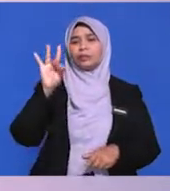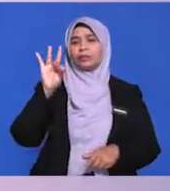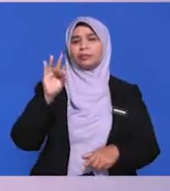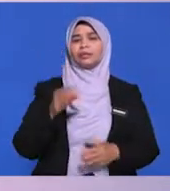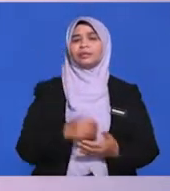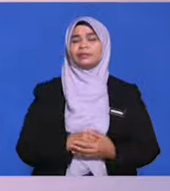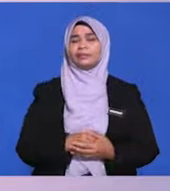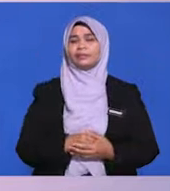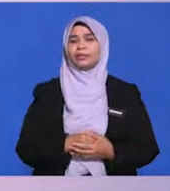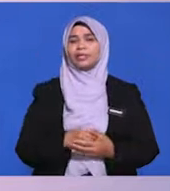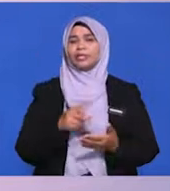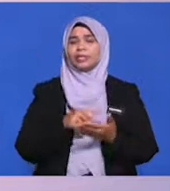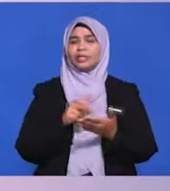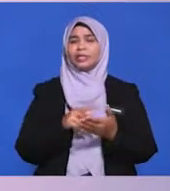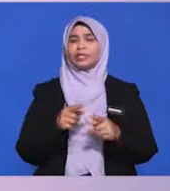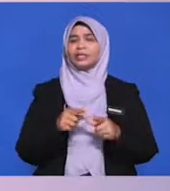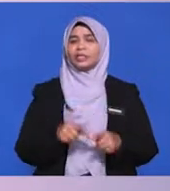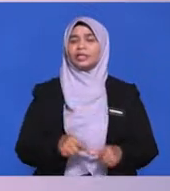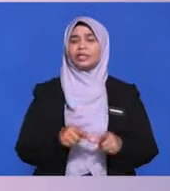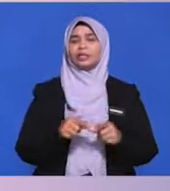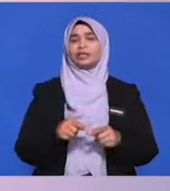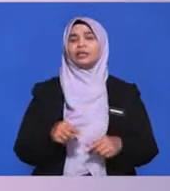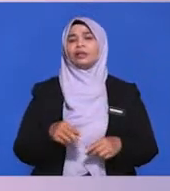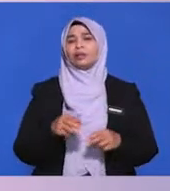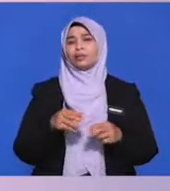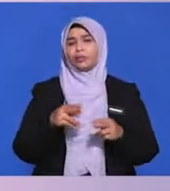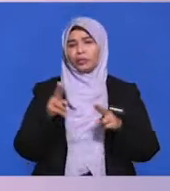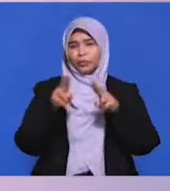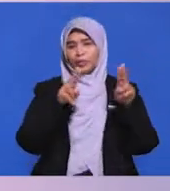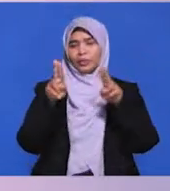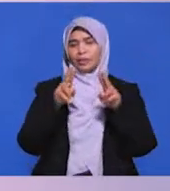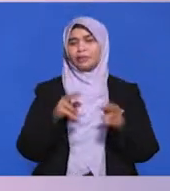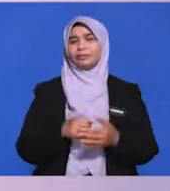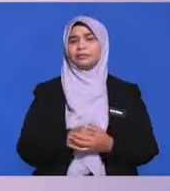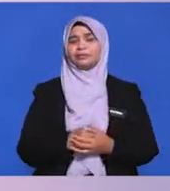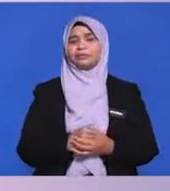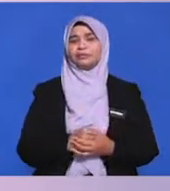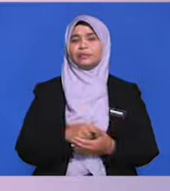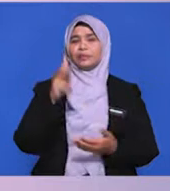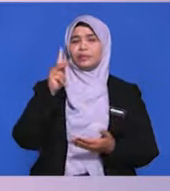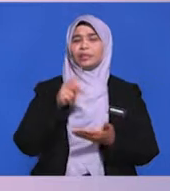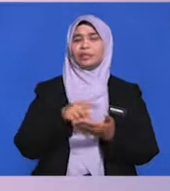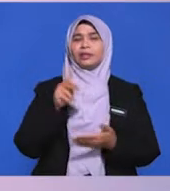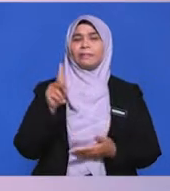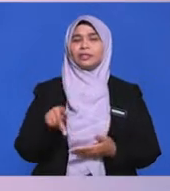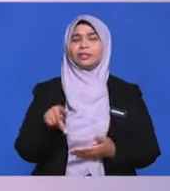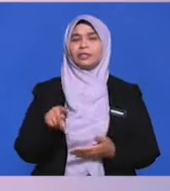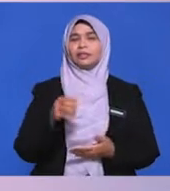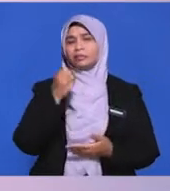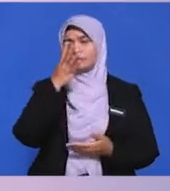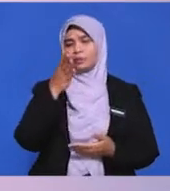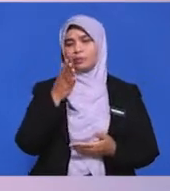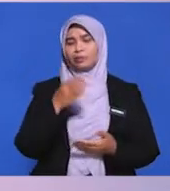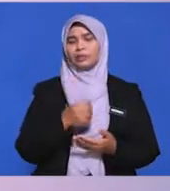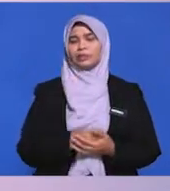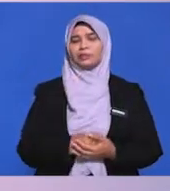cm padu hitungkan tekanan udara termampat kenal pasti dulu maklumat dan combiner